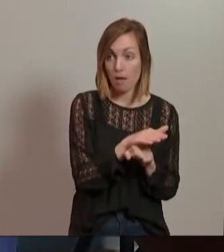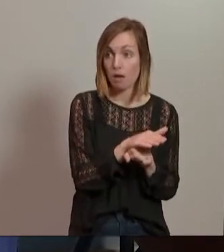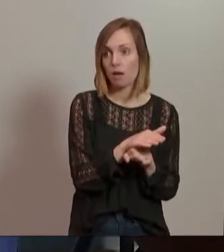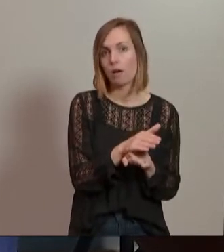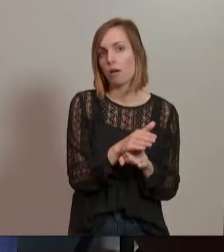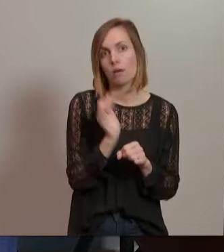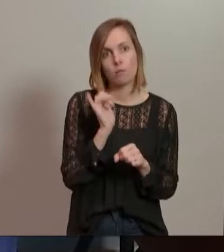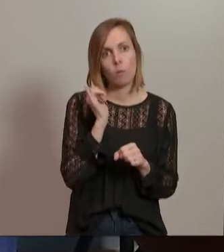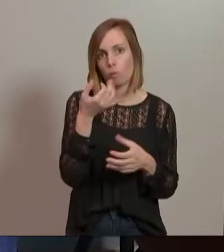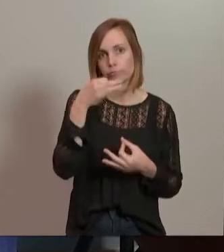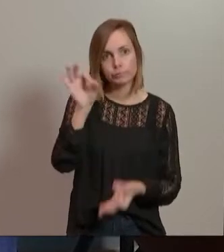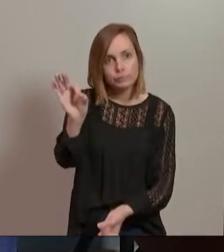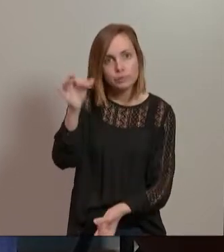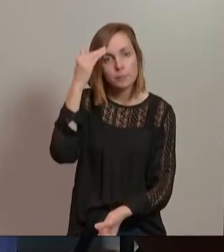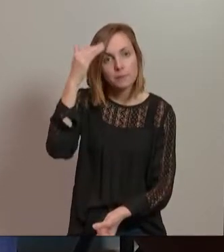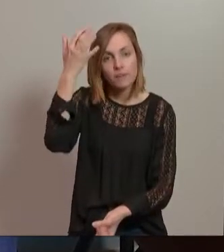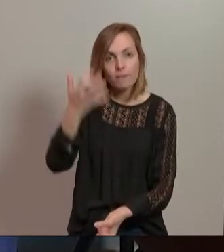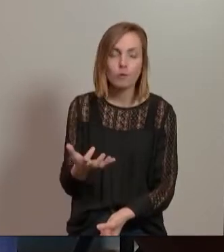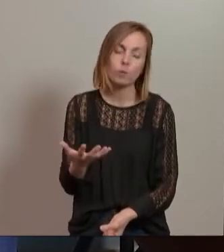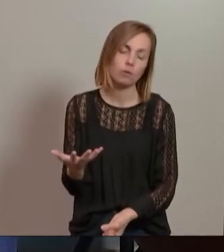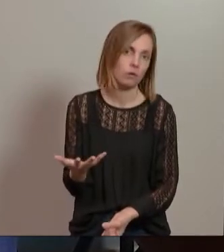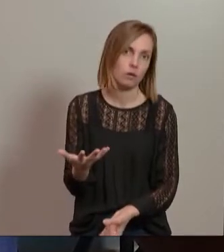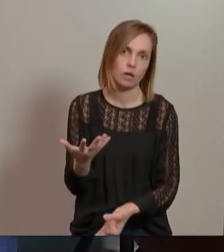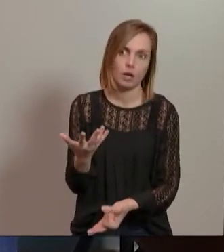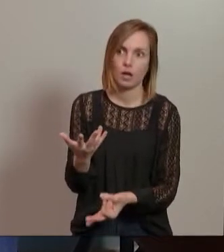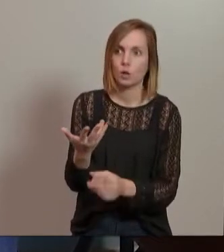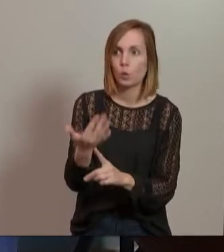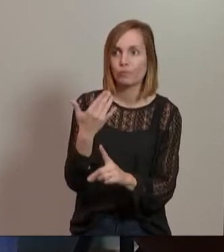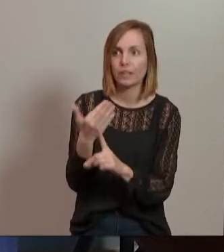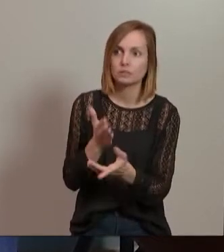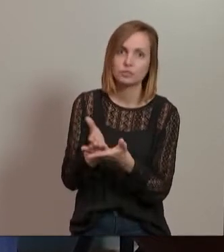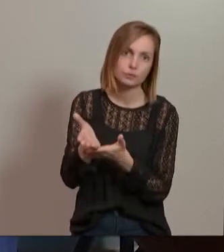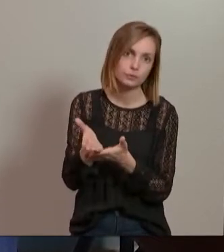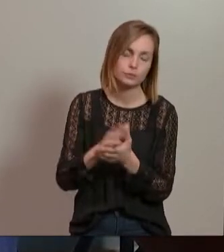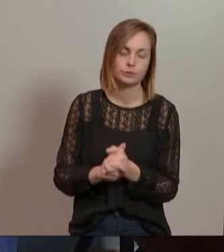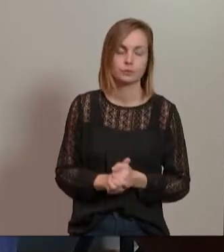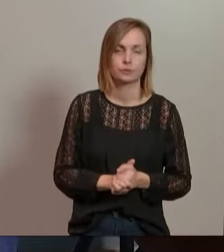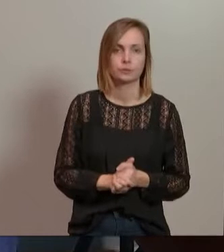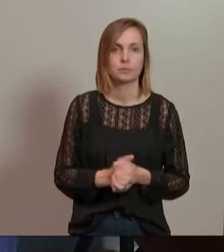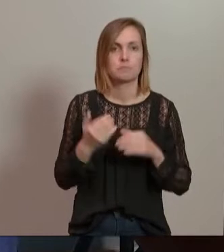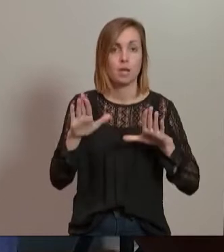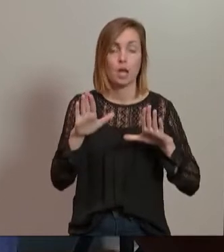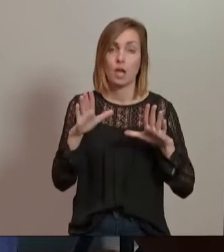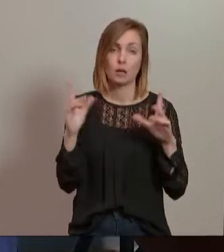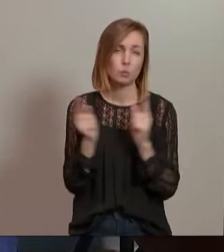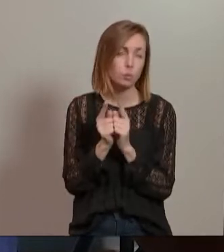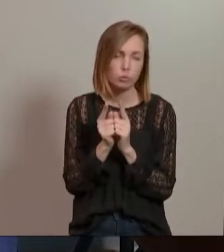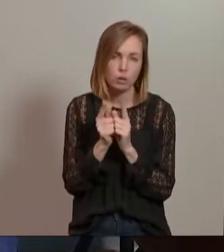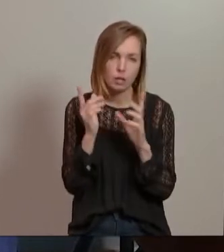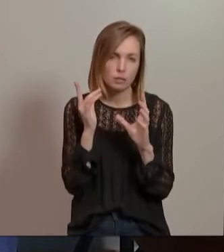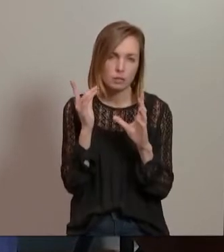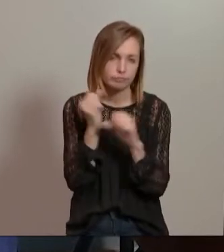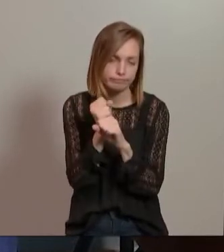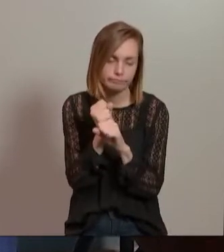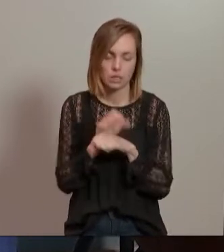peu longs à exposer ici si on veut les placer dans un contexte qui leur donnerait du sens. Néanmoins, pour faire très court,